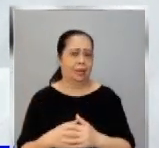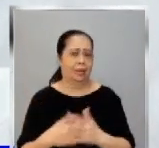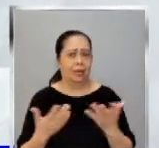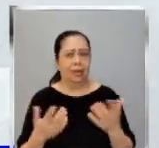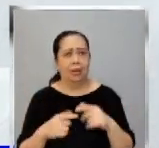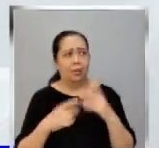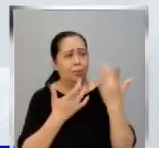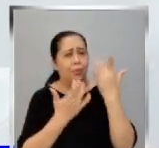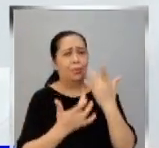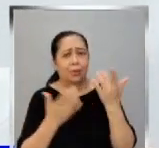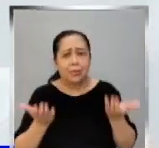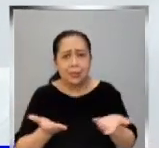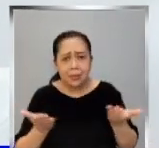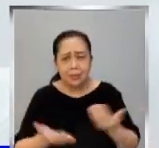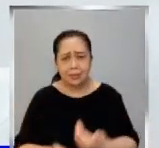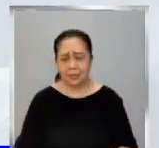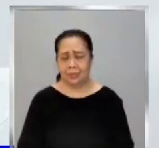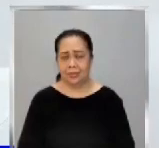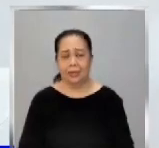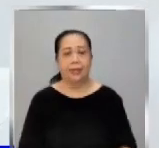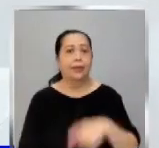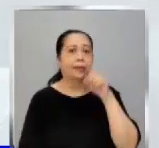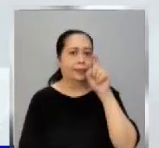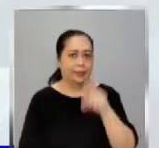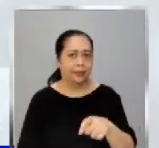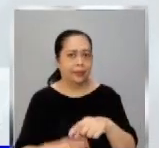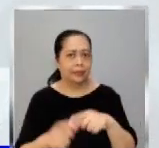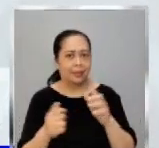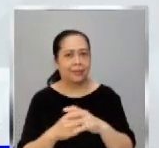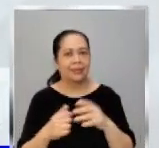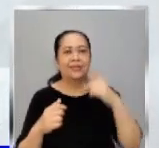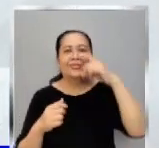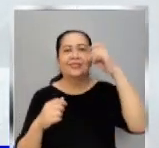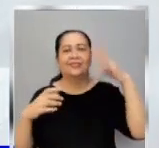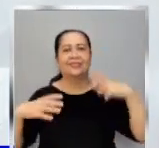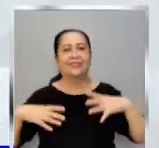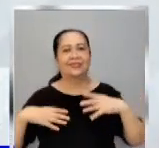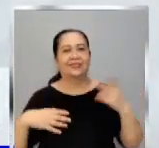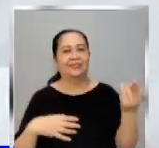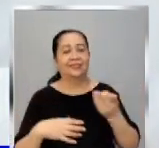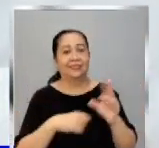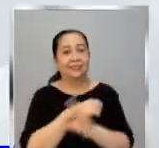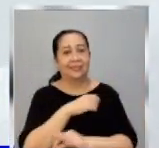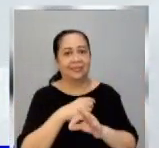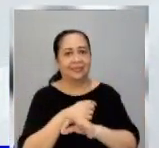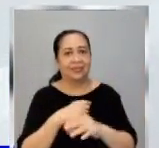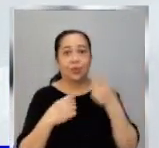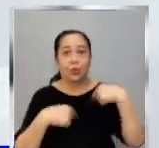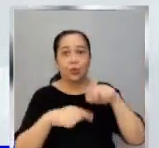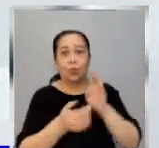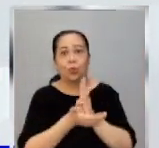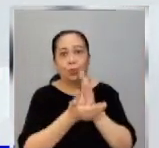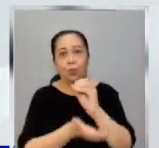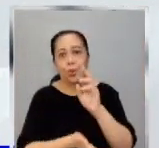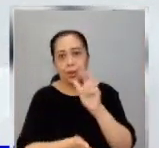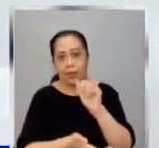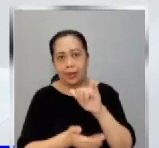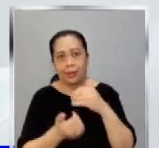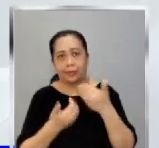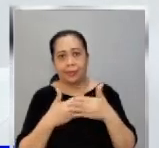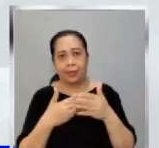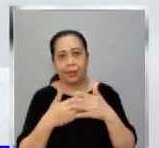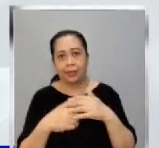dito. Ang dapat naman daw sanang dream vacation ng foreign couple na ito, paburakay. Malapit na raw maging